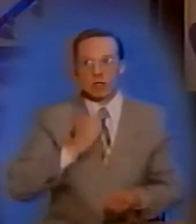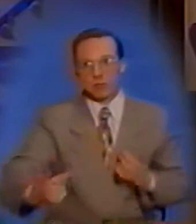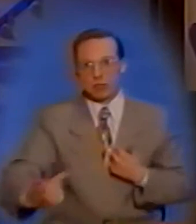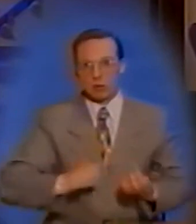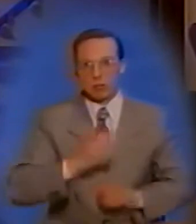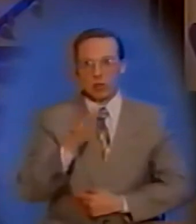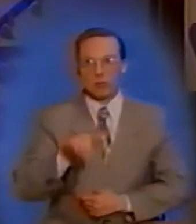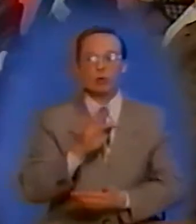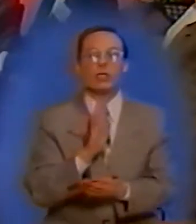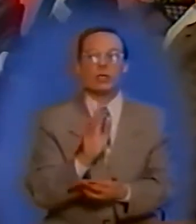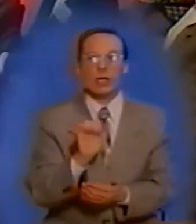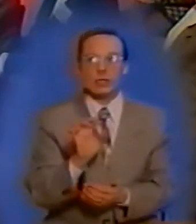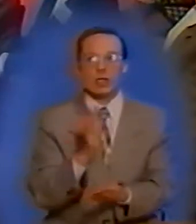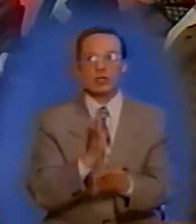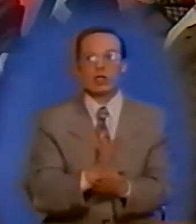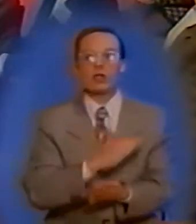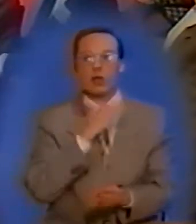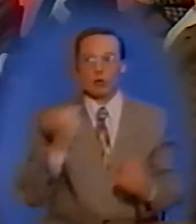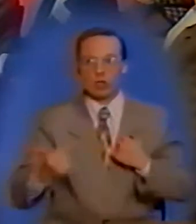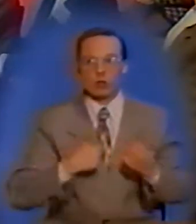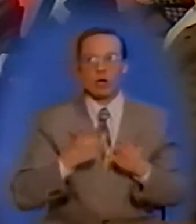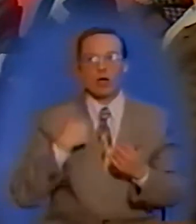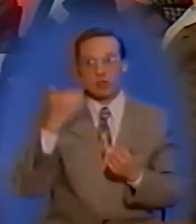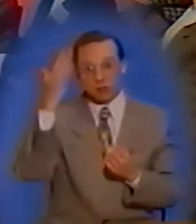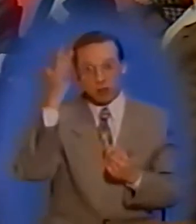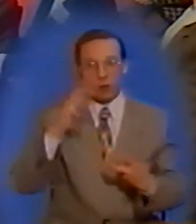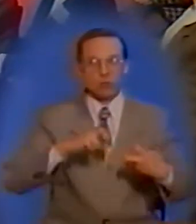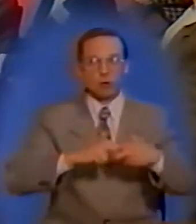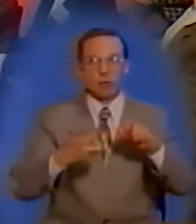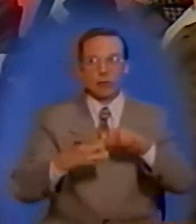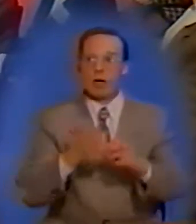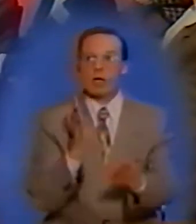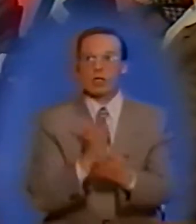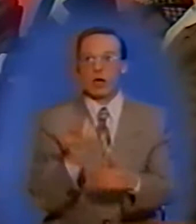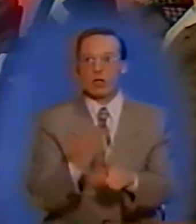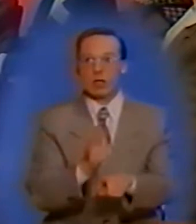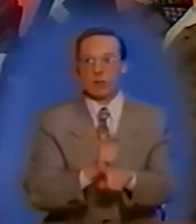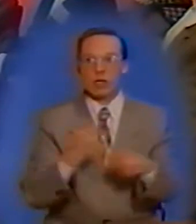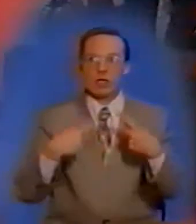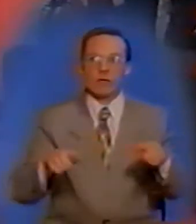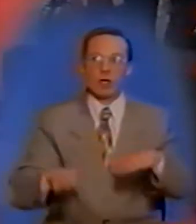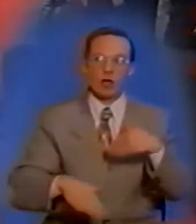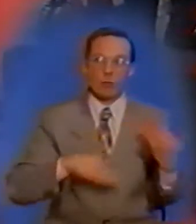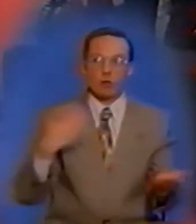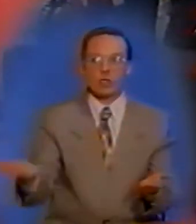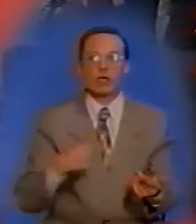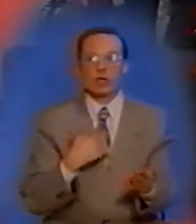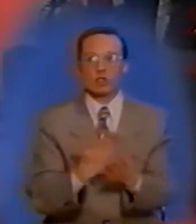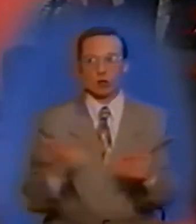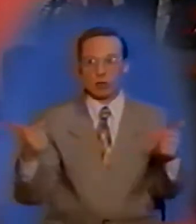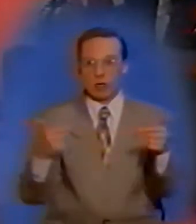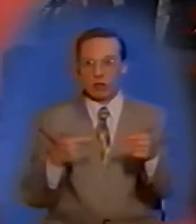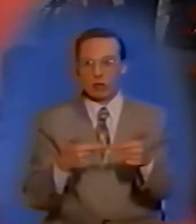būdas, tai yra daug kančios. Aš galvoju, kad problema yra labai įvairia pusė. Ir aš esu susidūręs tiesa